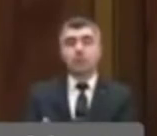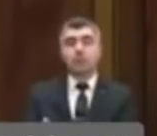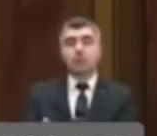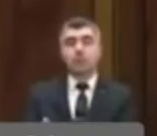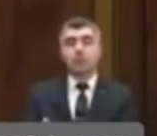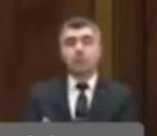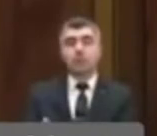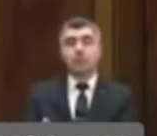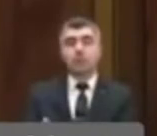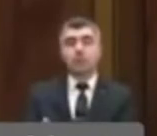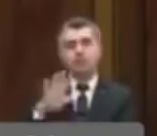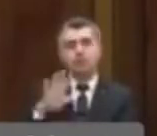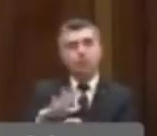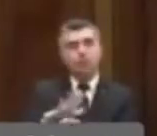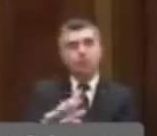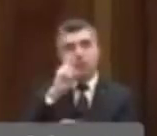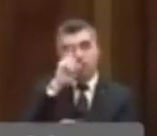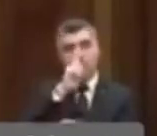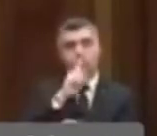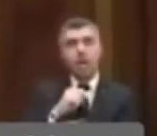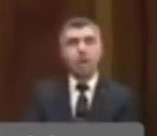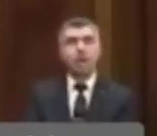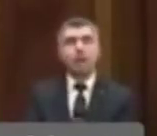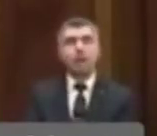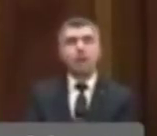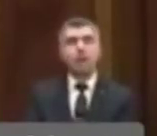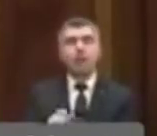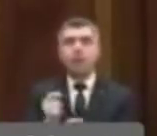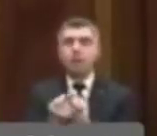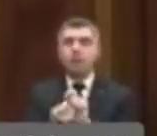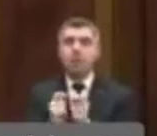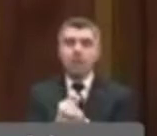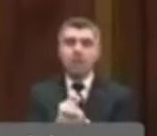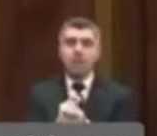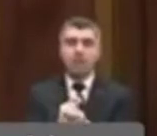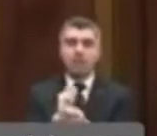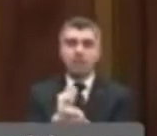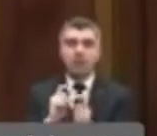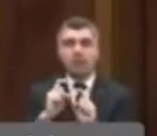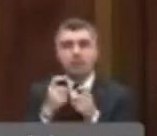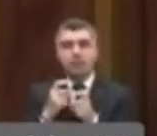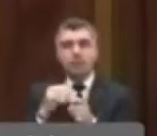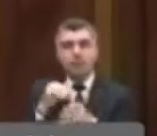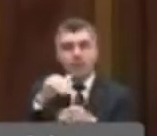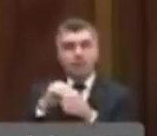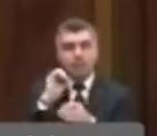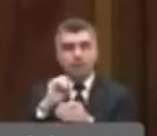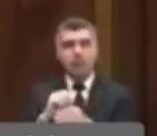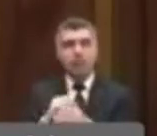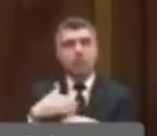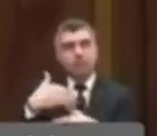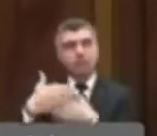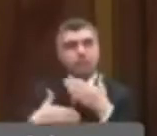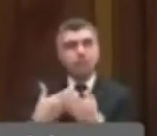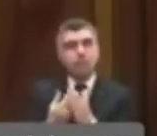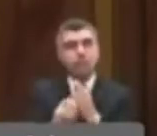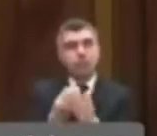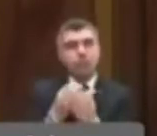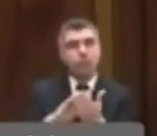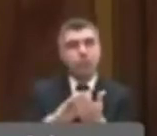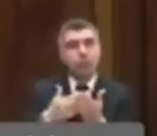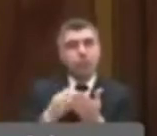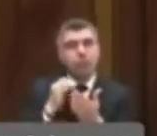نحترموه كذلك، كنت منه على الله انه ان شاء الله انه المعارضه المقبله من طرفه تكون بناءه وتكون هذا